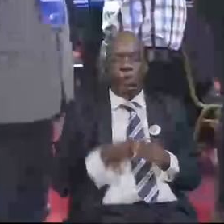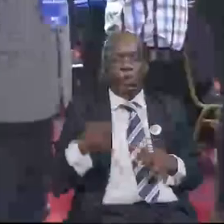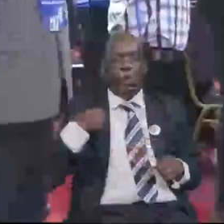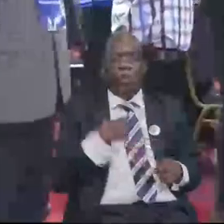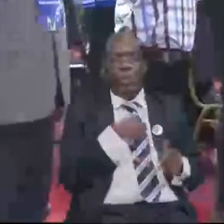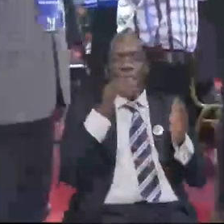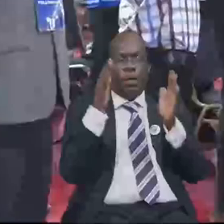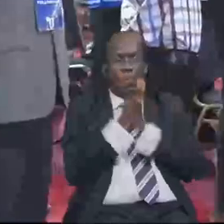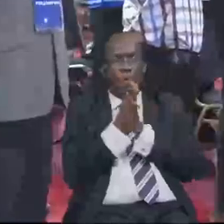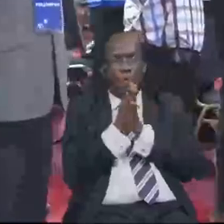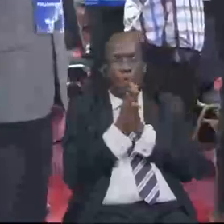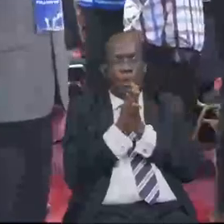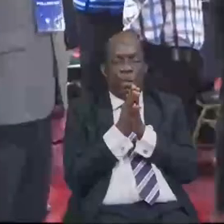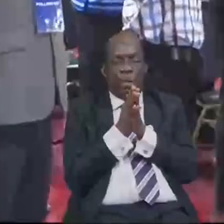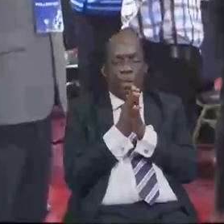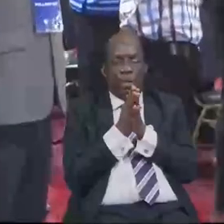prions.